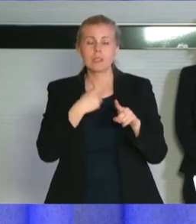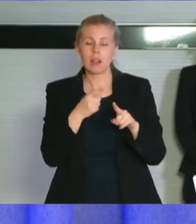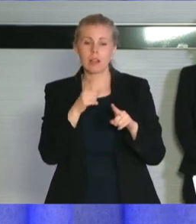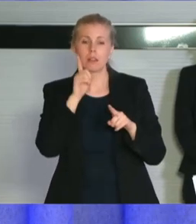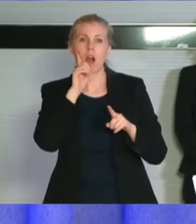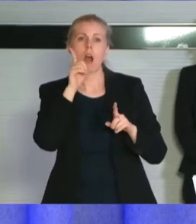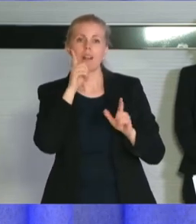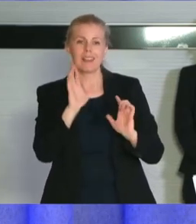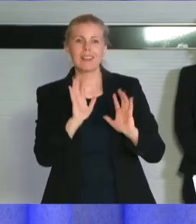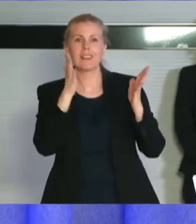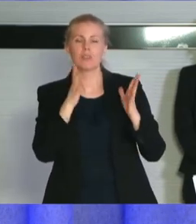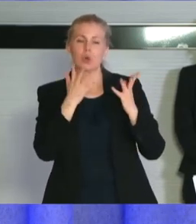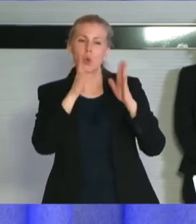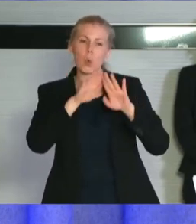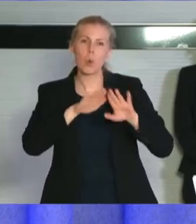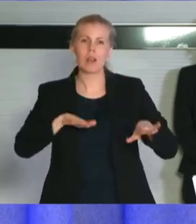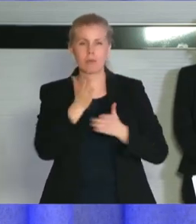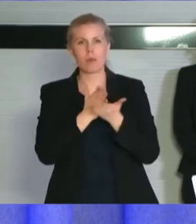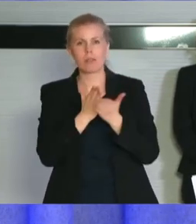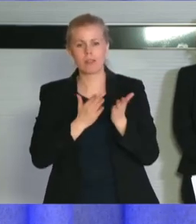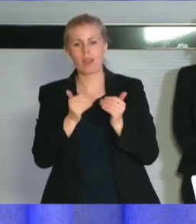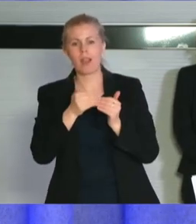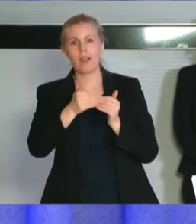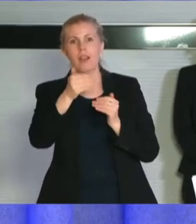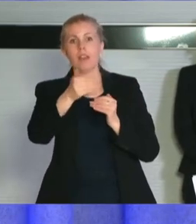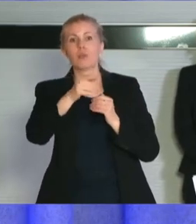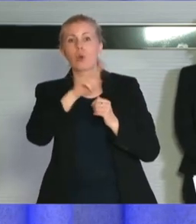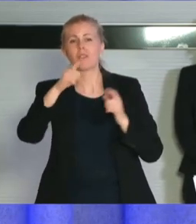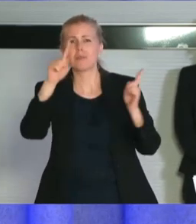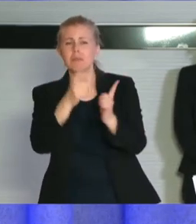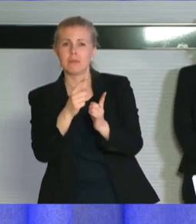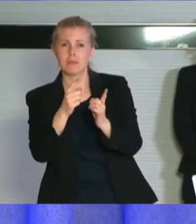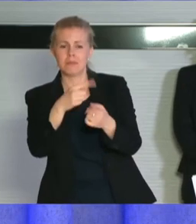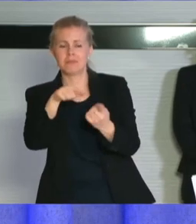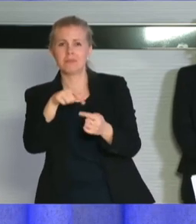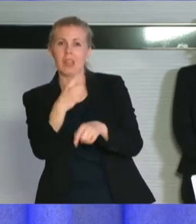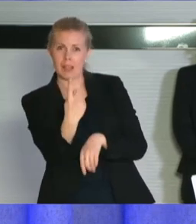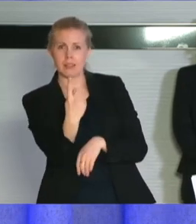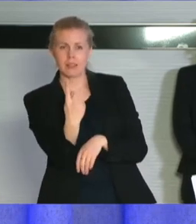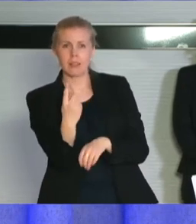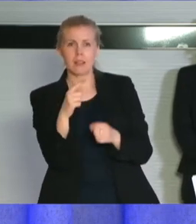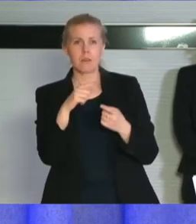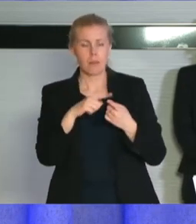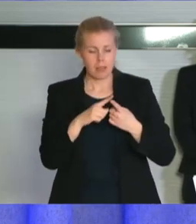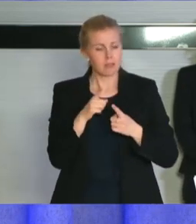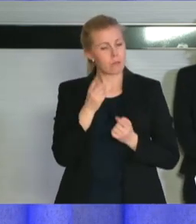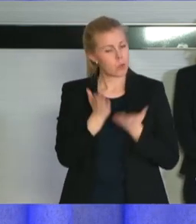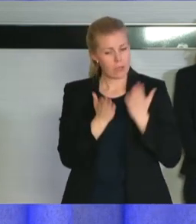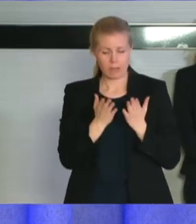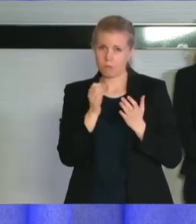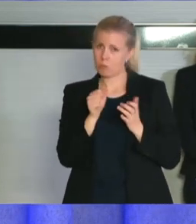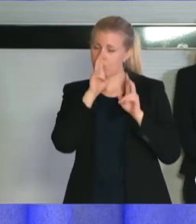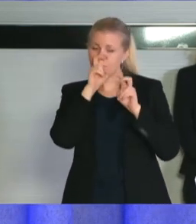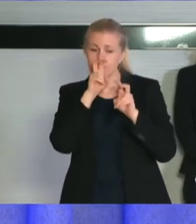på en rolig måte når vi eventuelt er kommet på de tallene. Men det er altså sånn at disse vurderingene kommer vi til